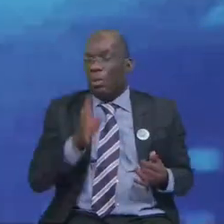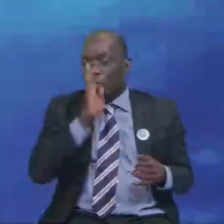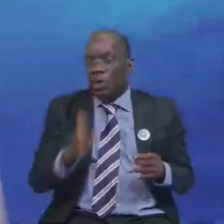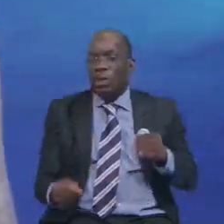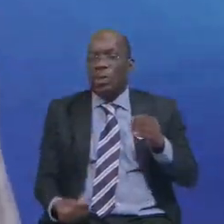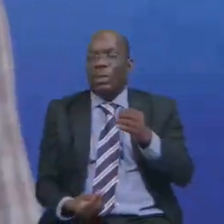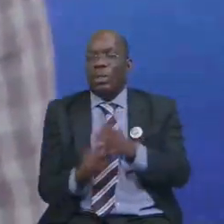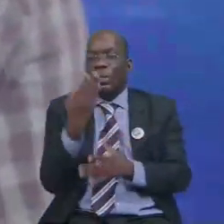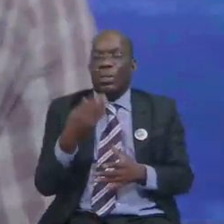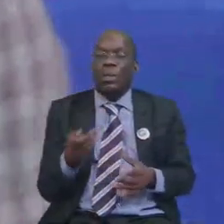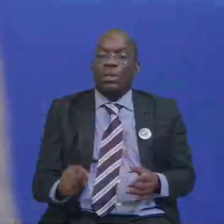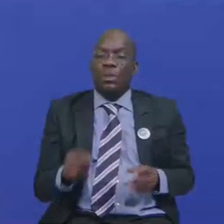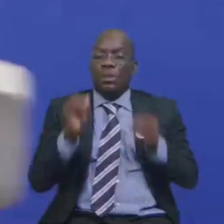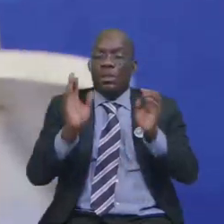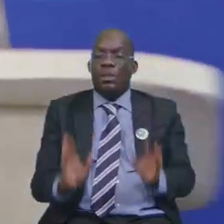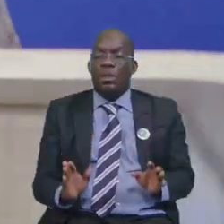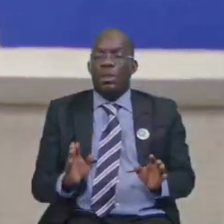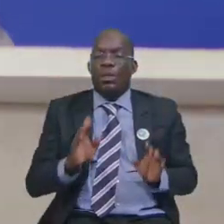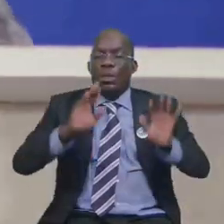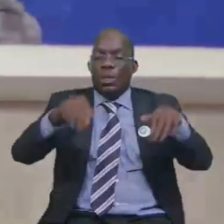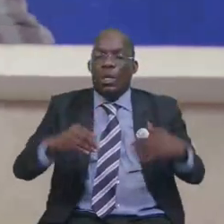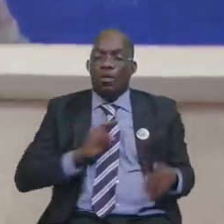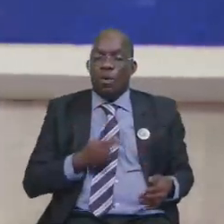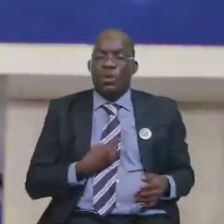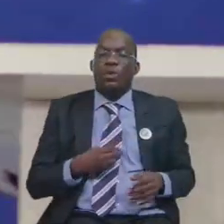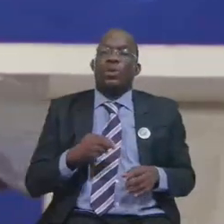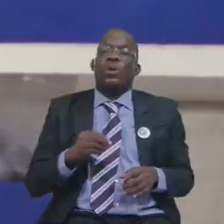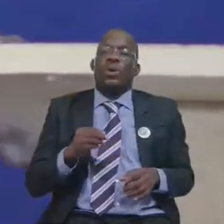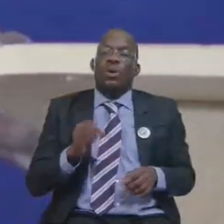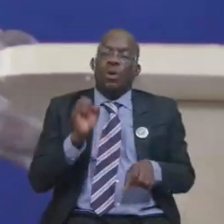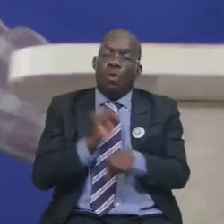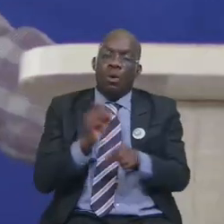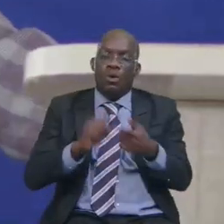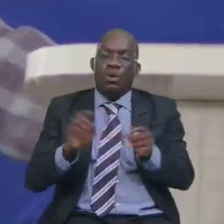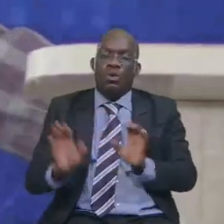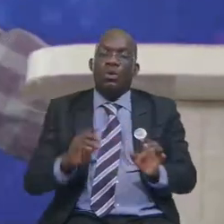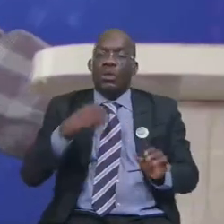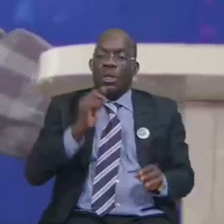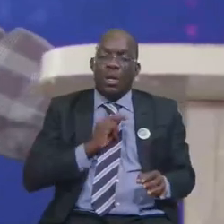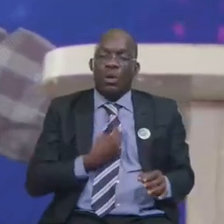et les enseignants nous donnent des devoirs de maison et nous dit ce qu'il faut faire mais